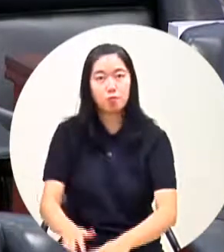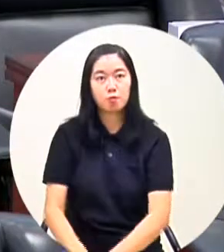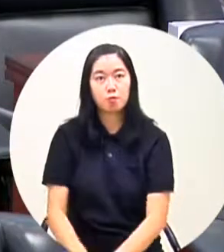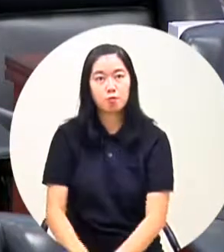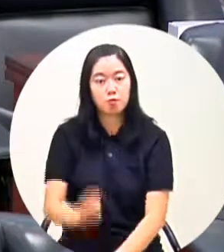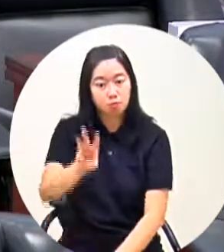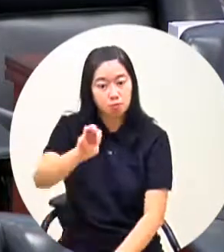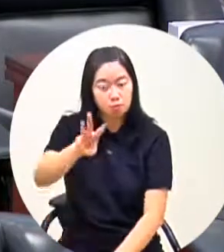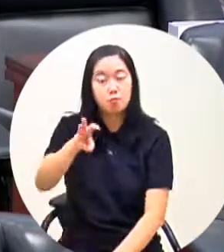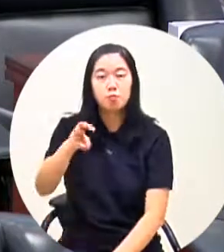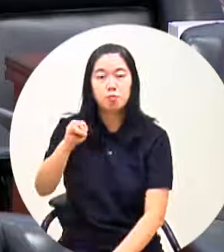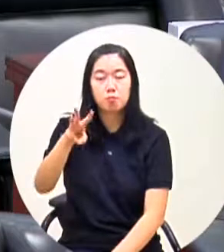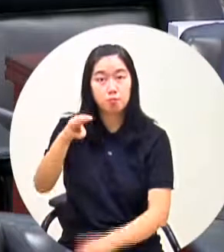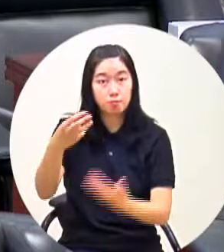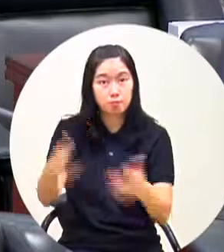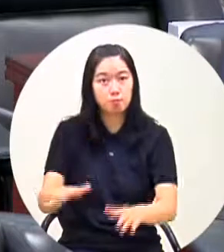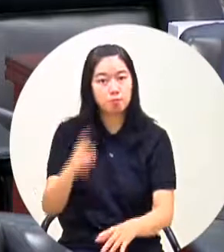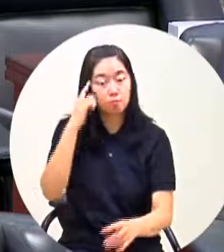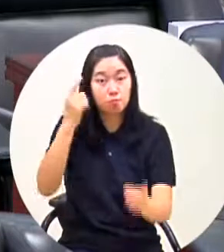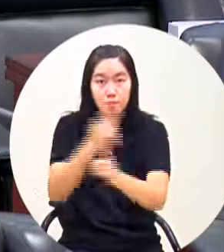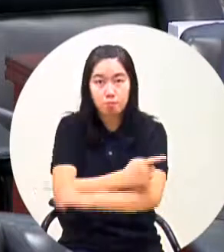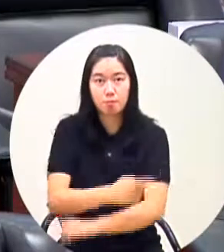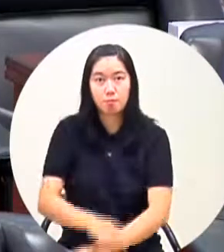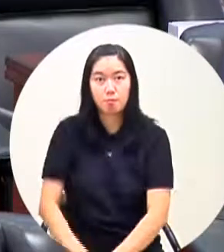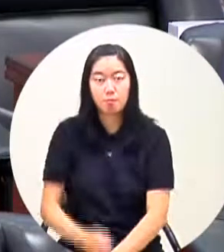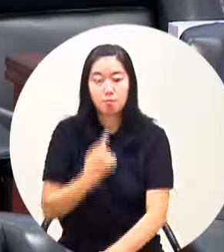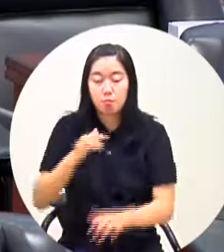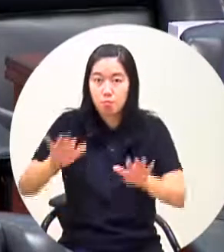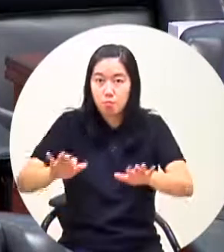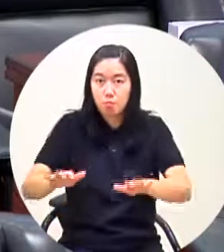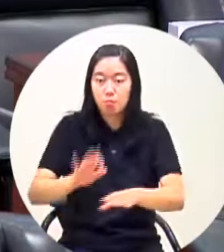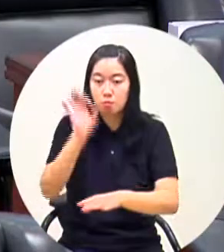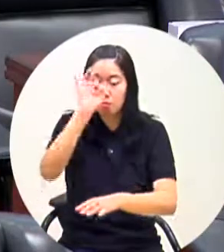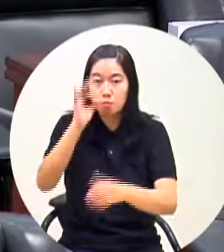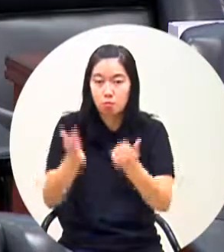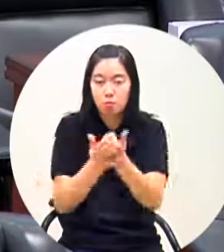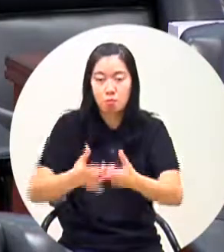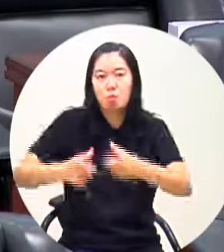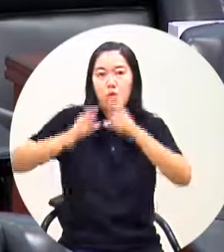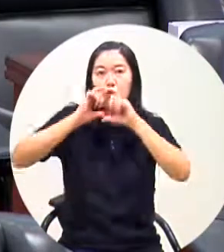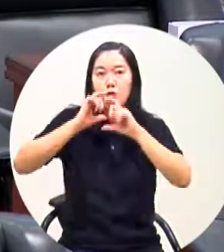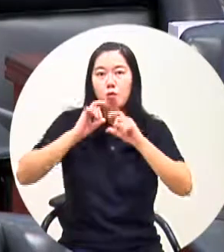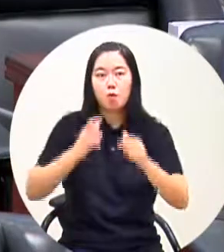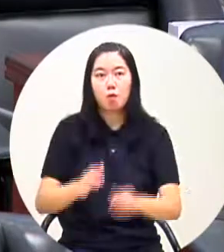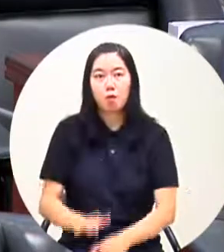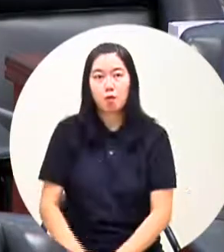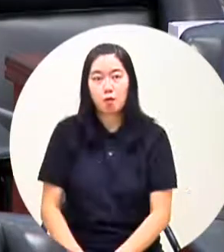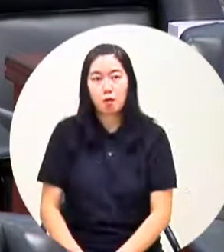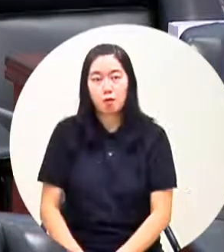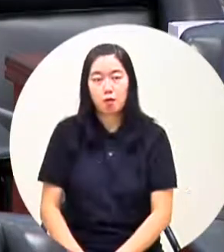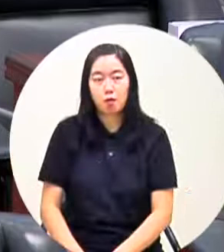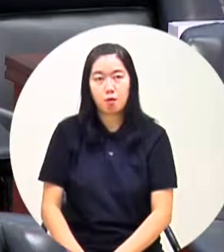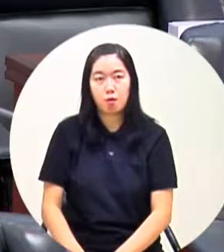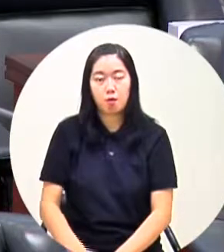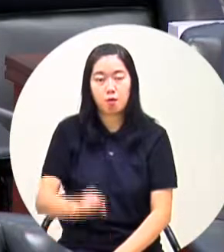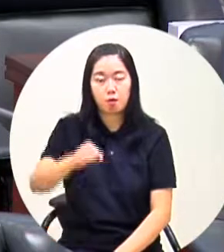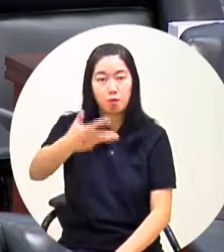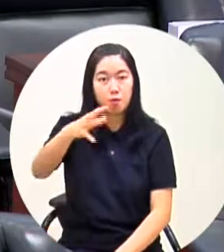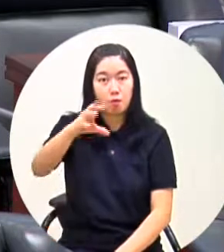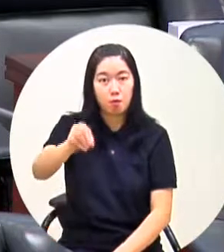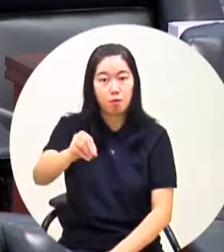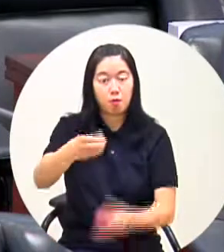300颗的话，那等于说我们目前找回来的扣押的要销毁的800万颗蛋